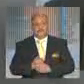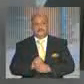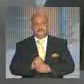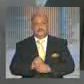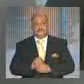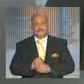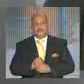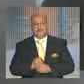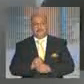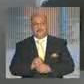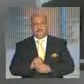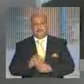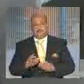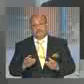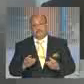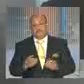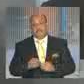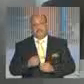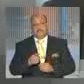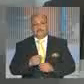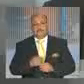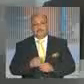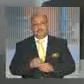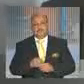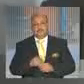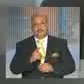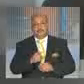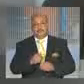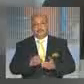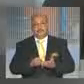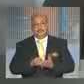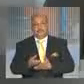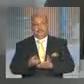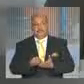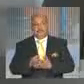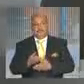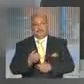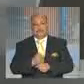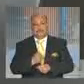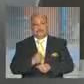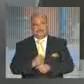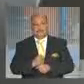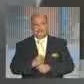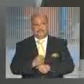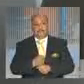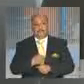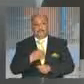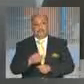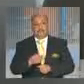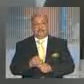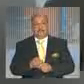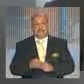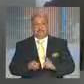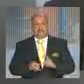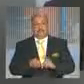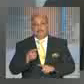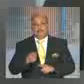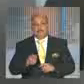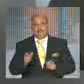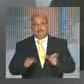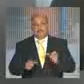علينا كمفكرين كإعلاميين وأيضا كشعراء أن نبحث عن طريقة